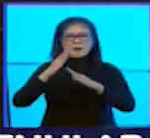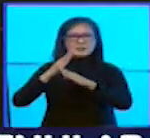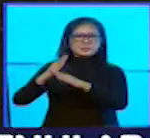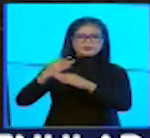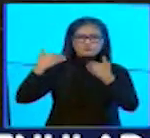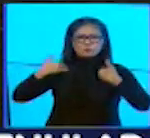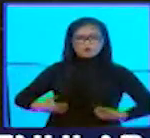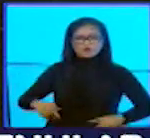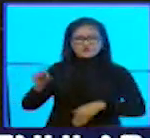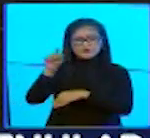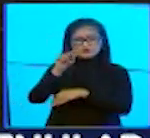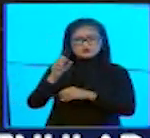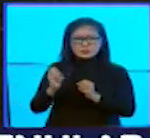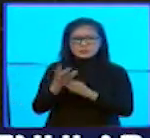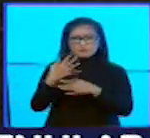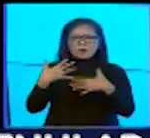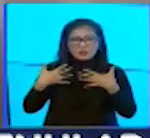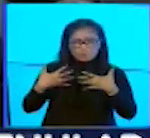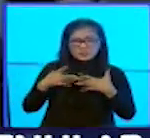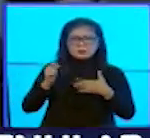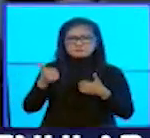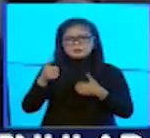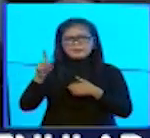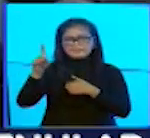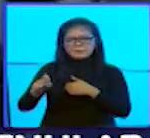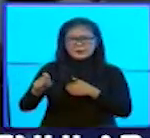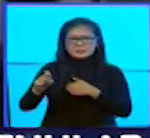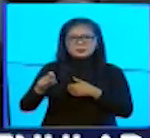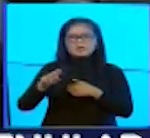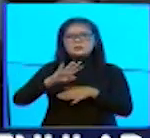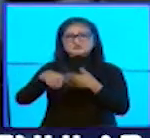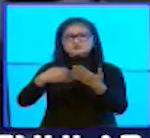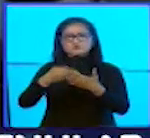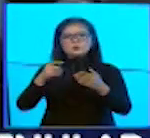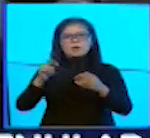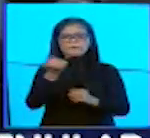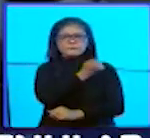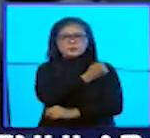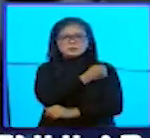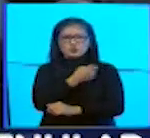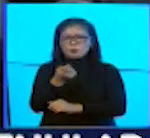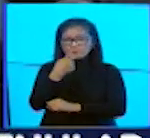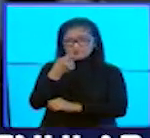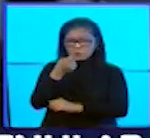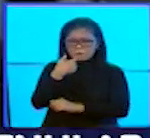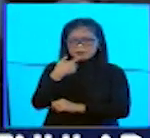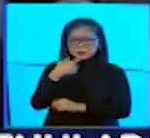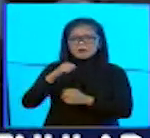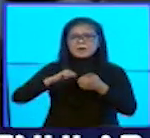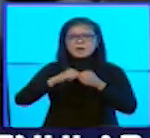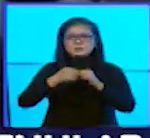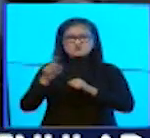bahwa string ini menjadi lebih mematikan lantaran resisten terhadap vaksin dan juga obat sejauh ini kasus